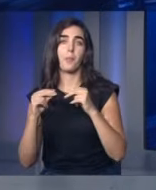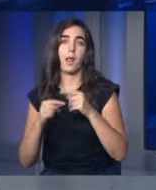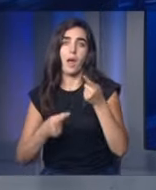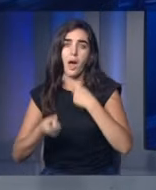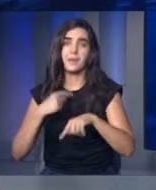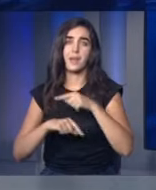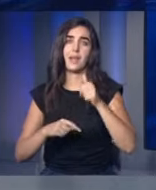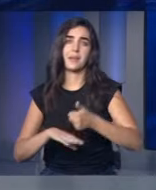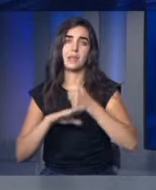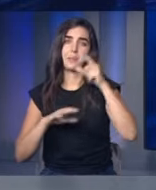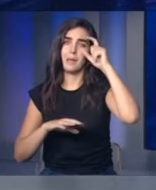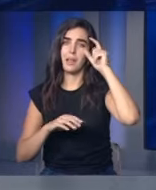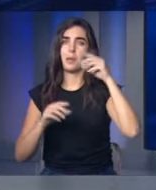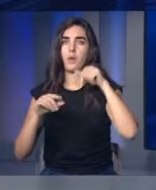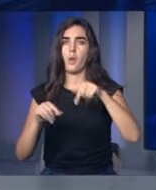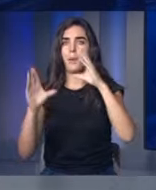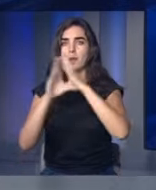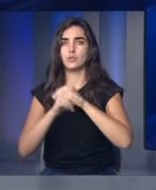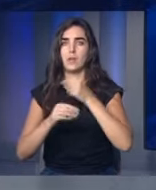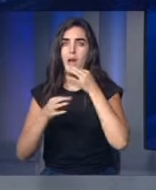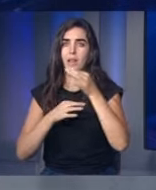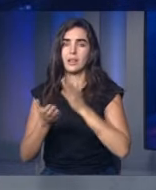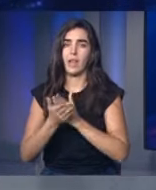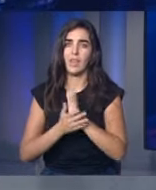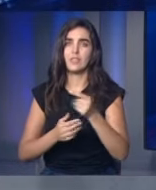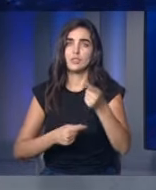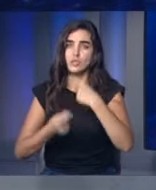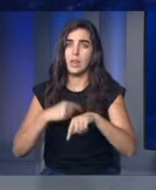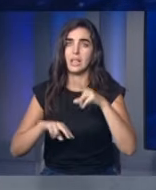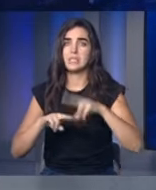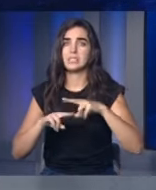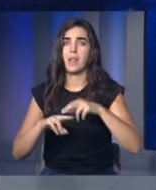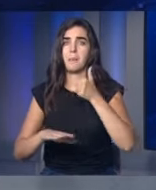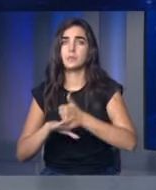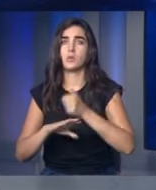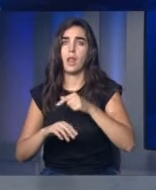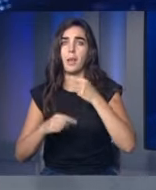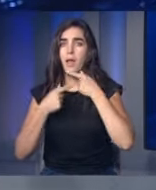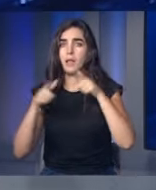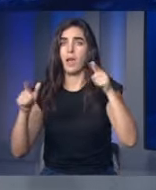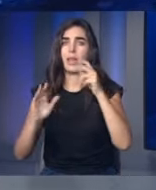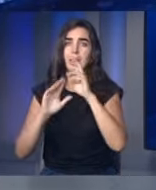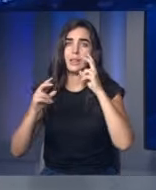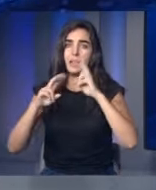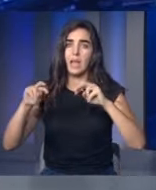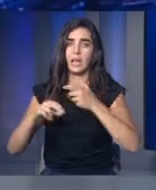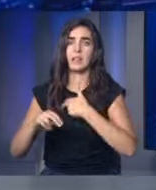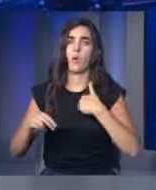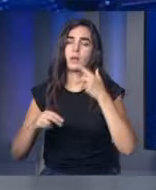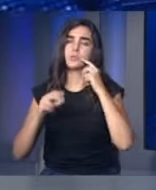كرره الرئيس ميقاطي مساء اليوم، فيما الوزير عبدالله أبو حبيب يشدد على أن إسرائيل هي المسؤولة ويدعو إلى تحقيق